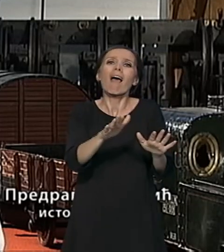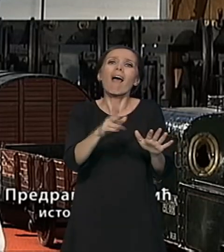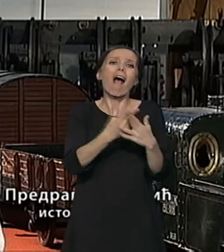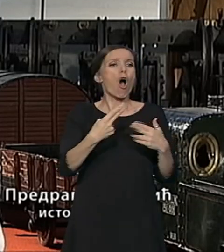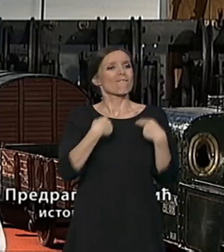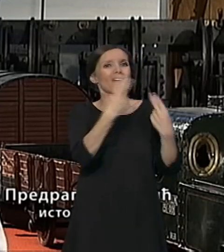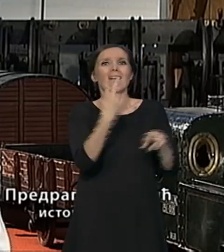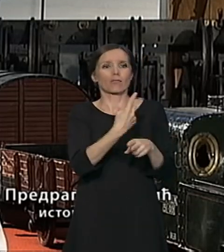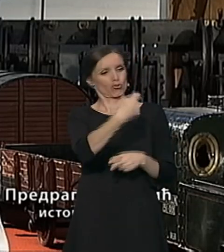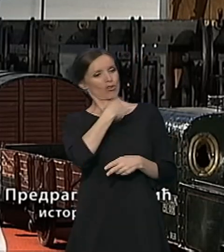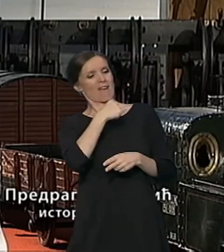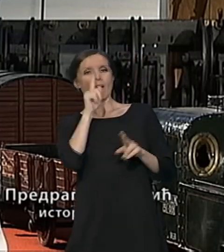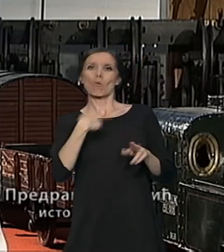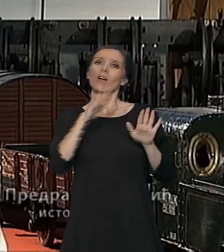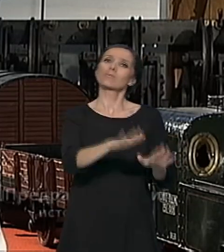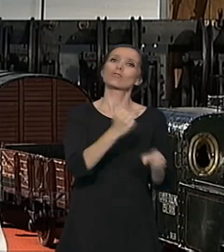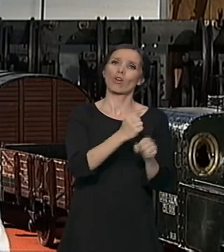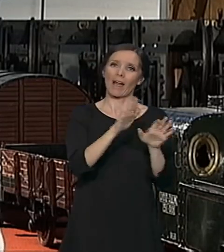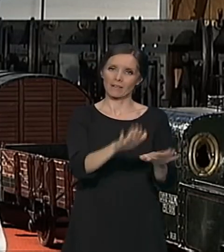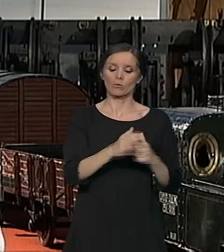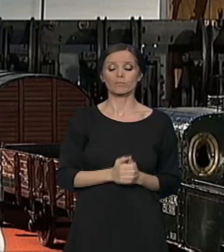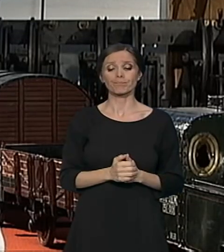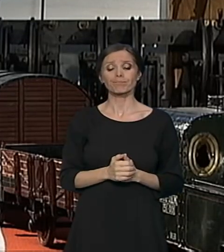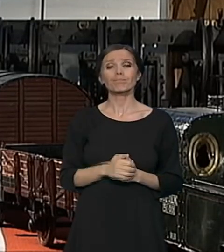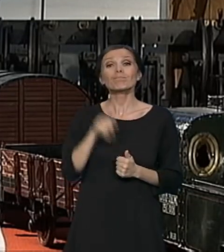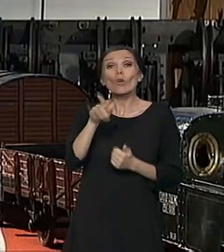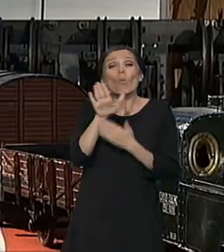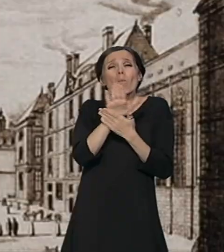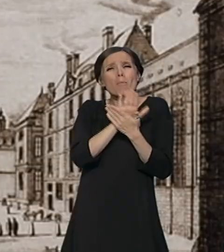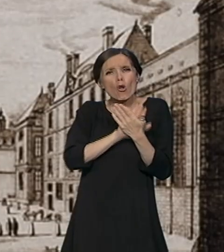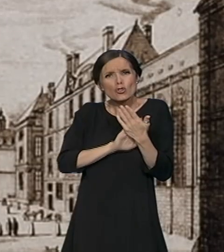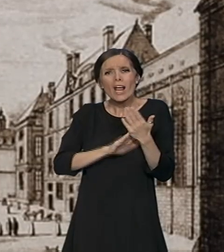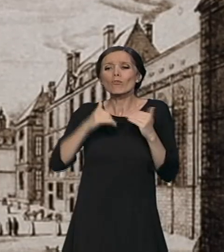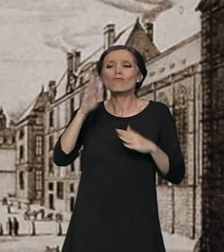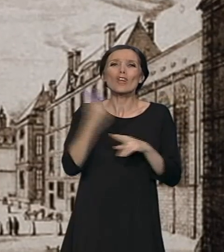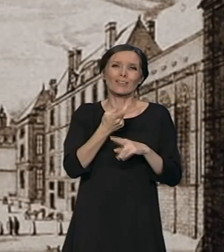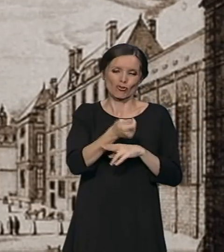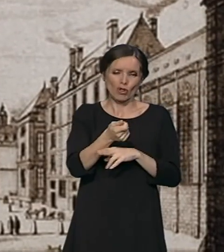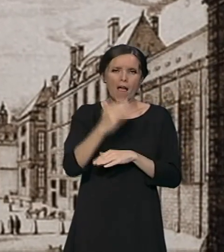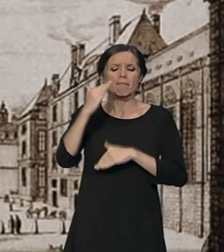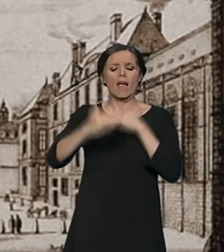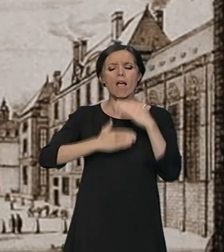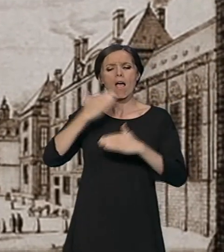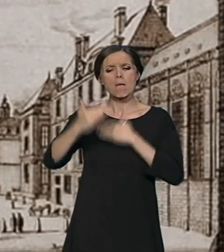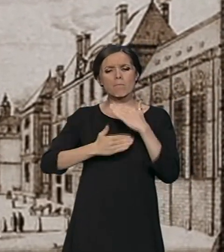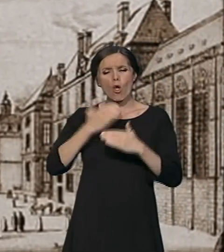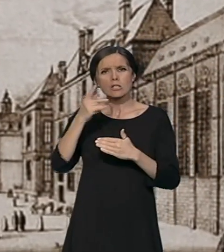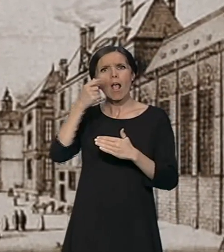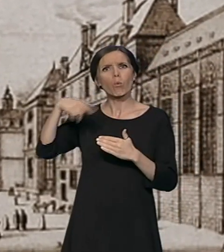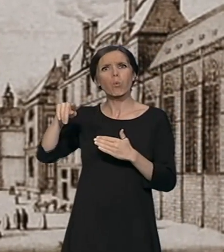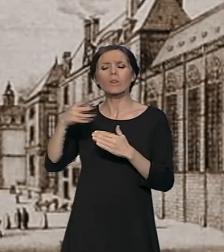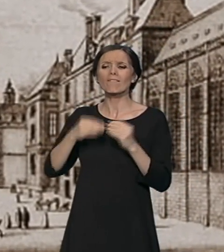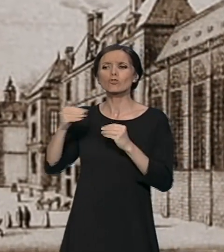međutim, kako vreme prolazi, sve više su ljudi privatno ulagali u školovanje dece. Ti bogataši školuju